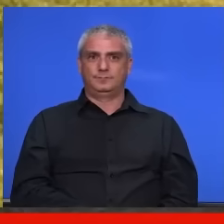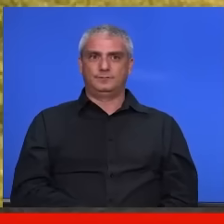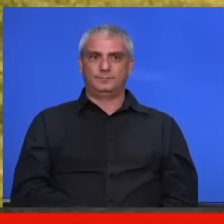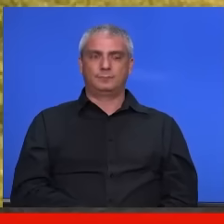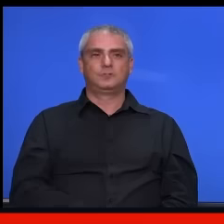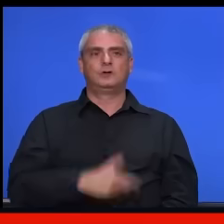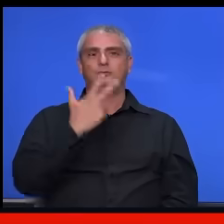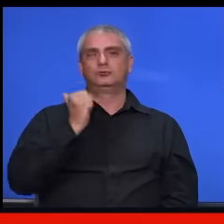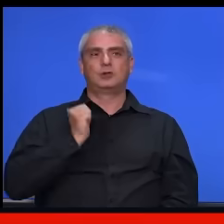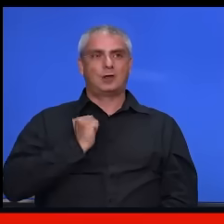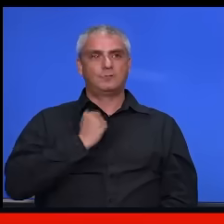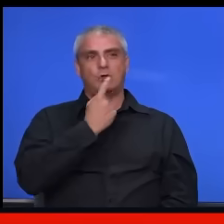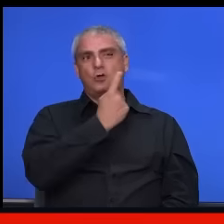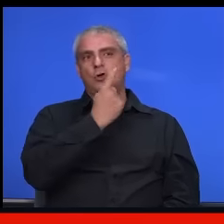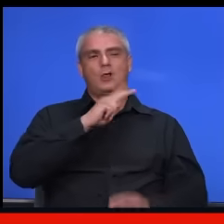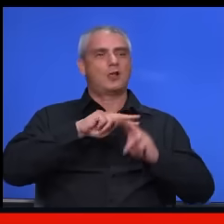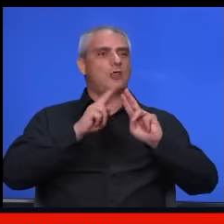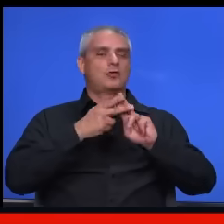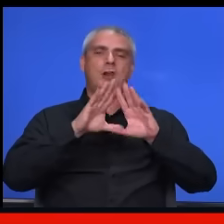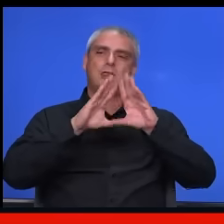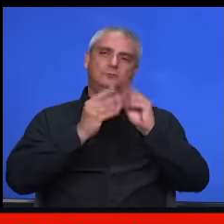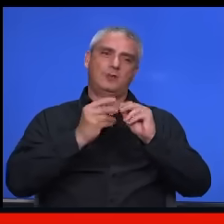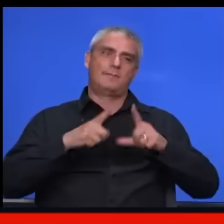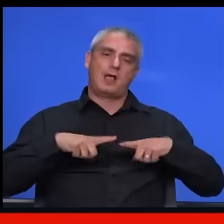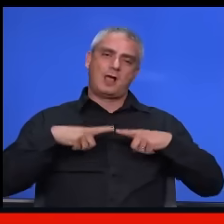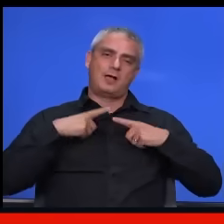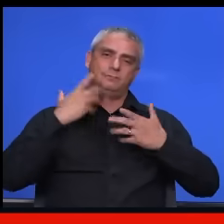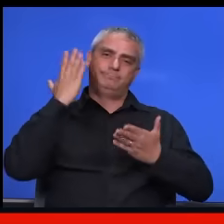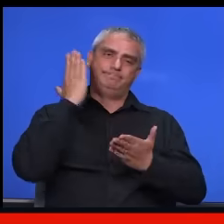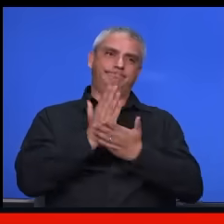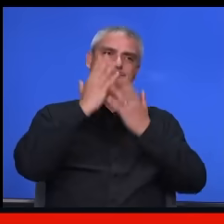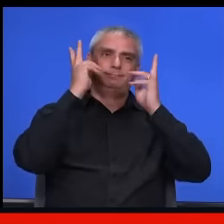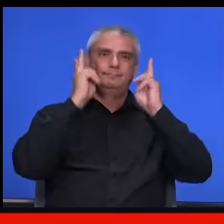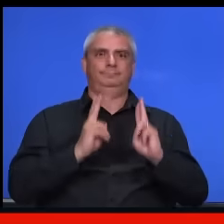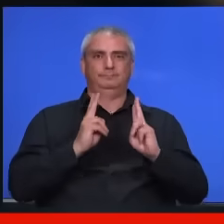שלושה חיילים, כל אחד עולם ומלואו, חיים שנקטפו בטרם עת.